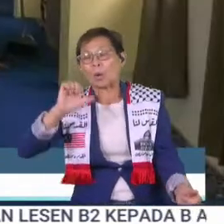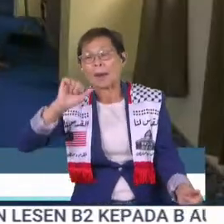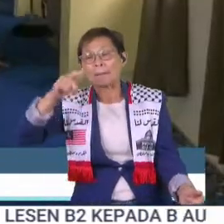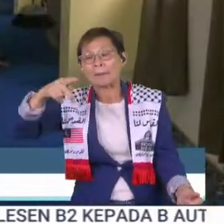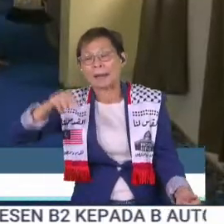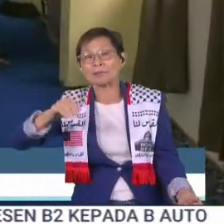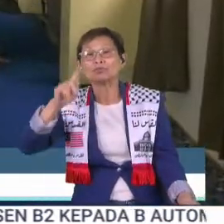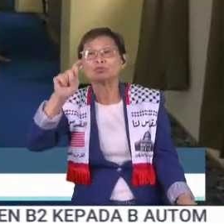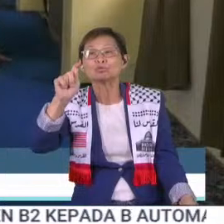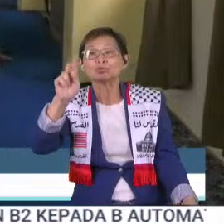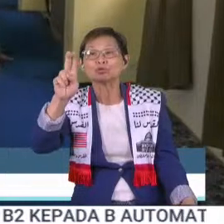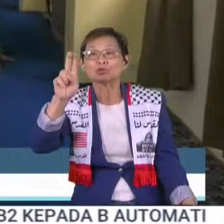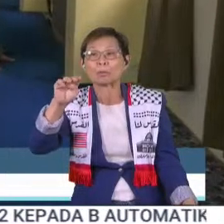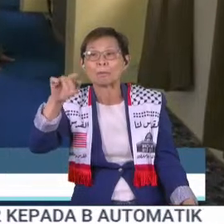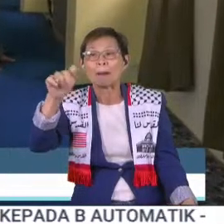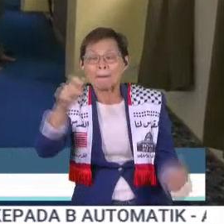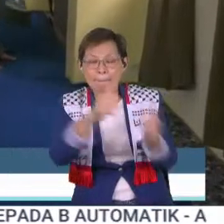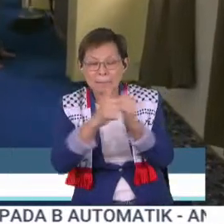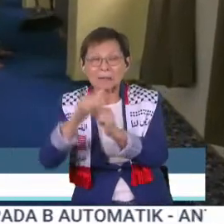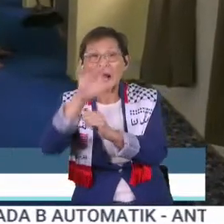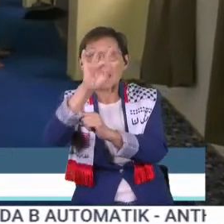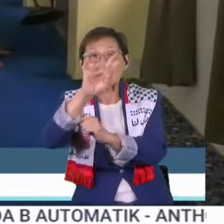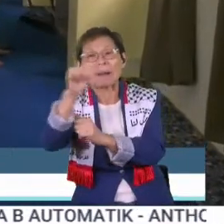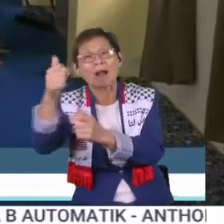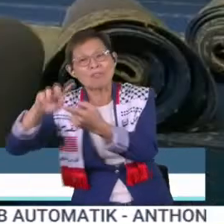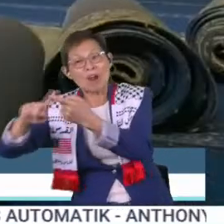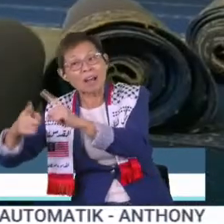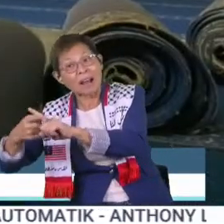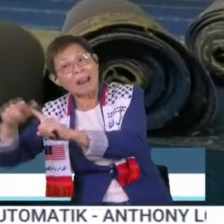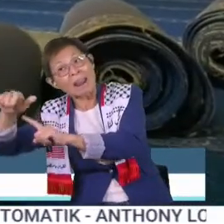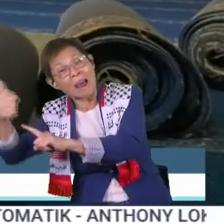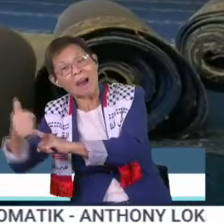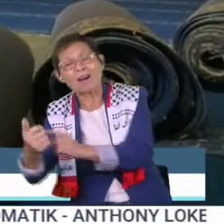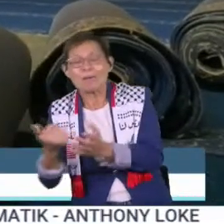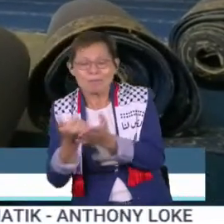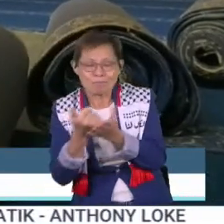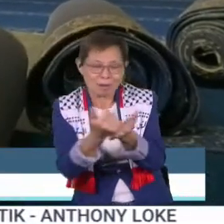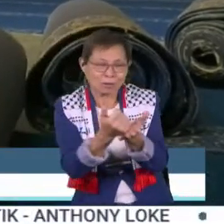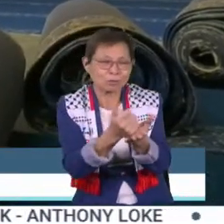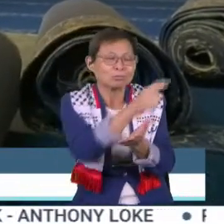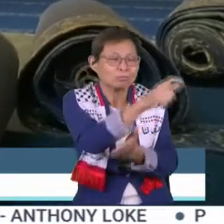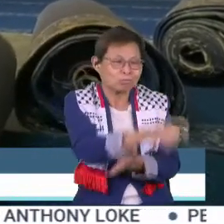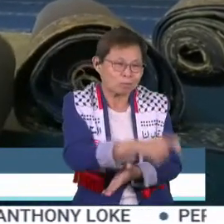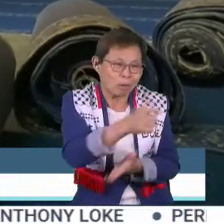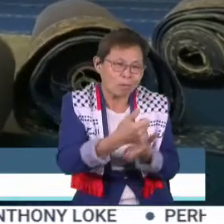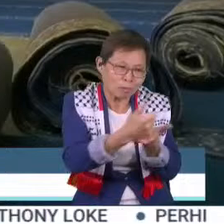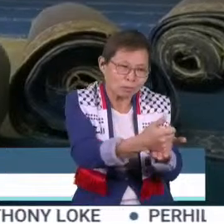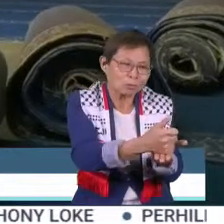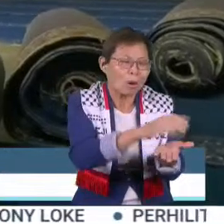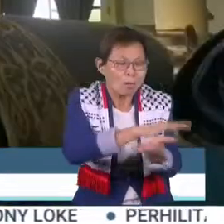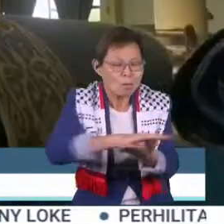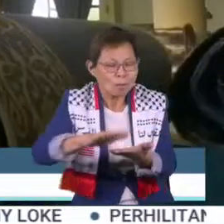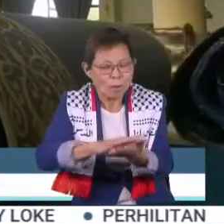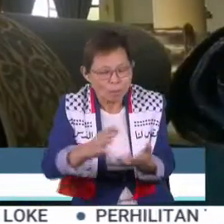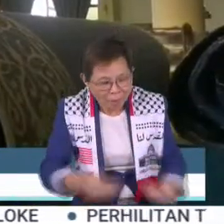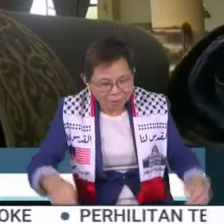Tumpat, Yasir Abdul Rahman berkata dia bersama 8 lagi rakan setugas terus serta membantu penduduk membersihkan masjid tersebut.